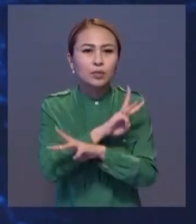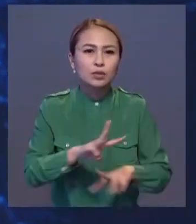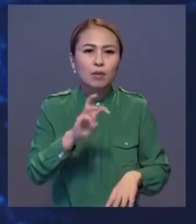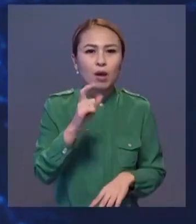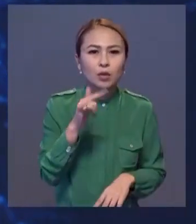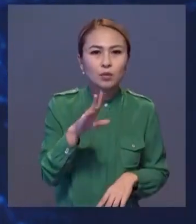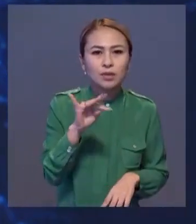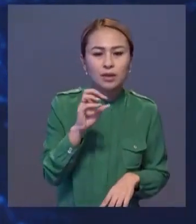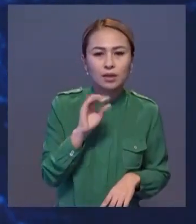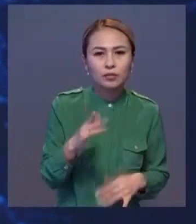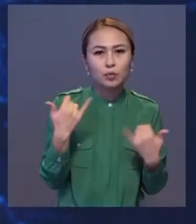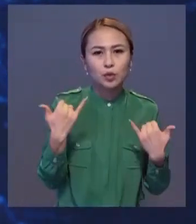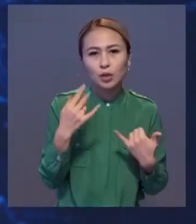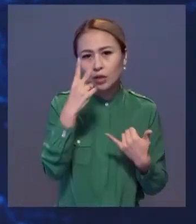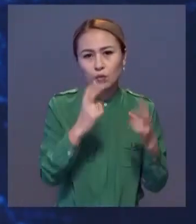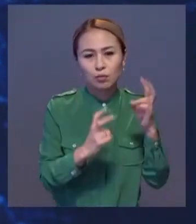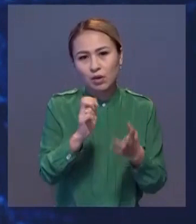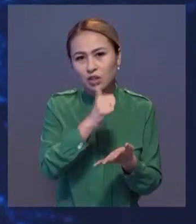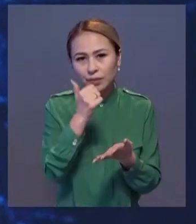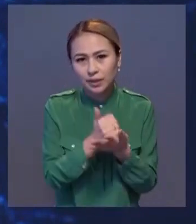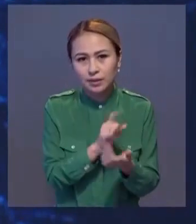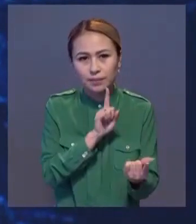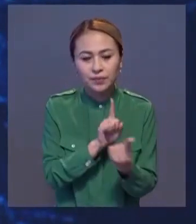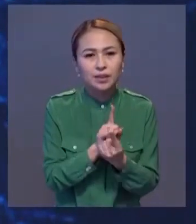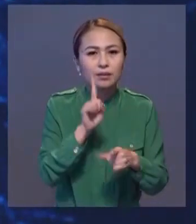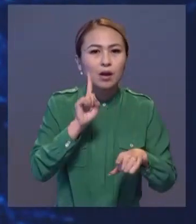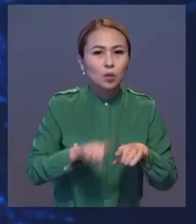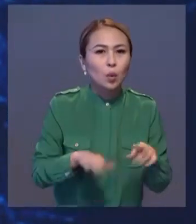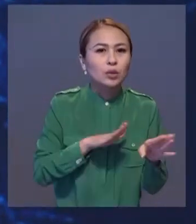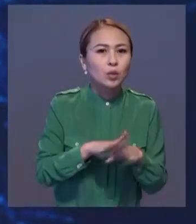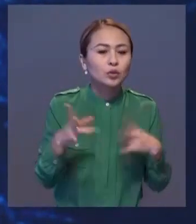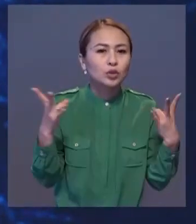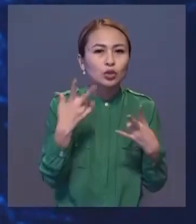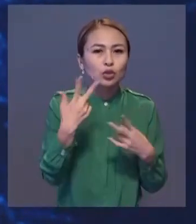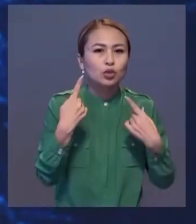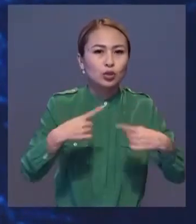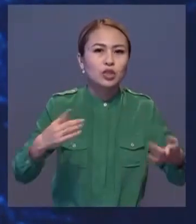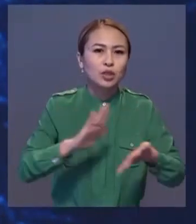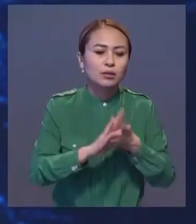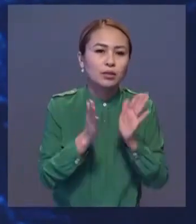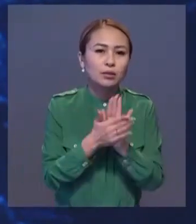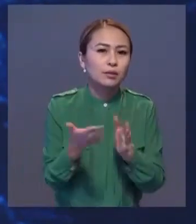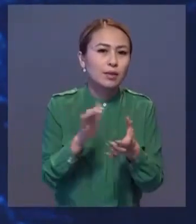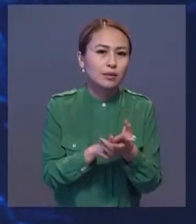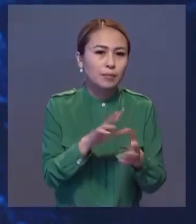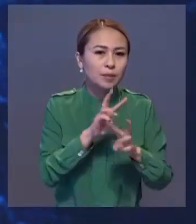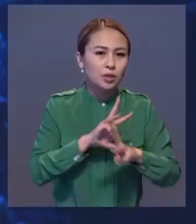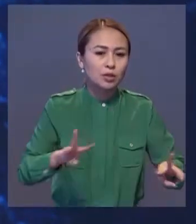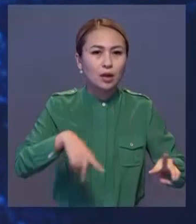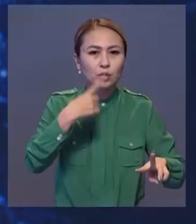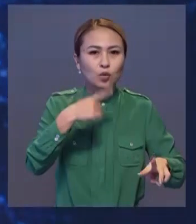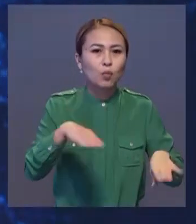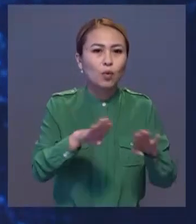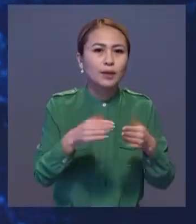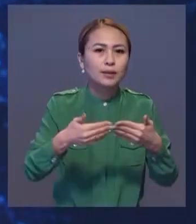Экология министрі Мағзұм Мырзағалиев бүгін кәсіпорын басшылығымен кездесіп, тез арада орындалуы тиіс үш түрлі шартты таныстырды.